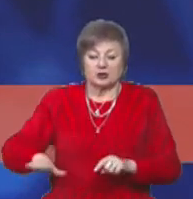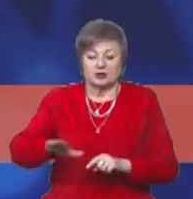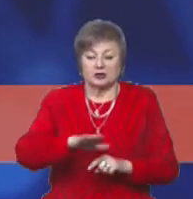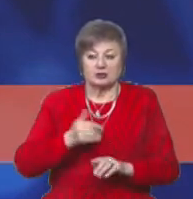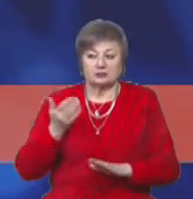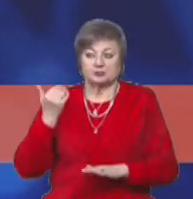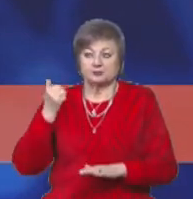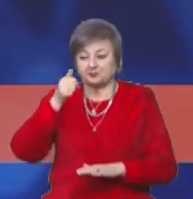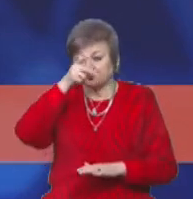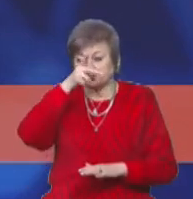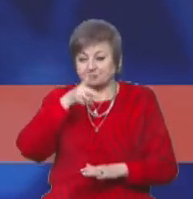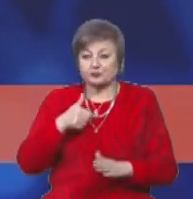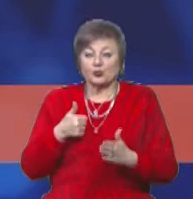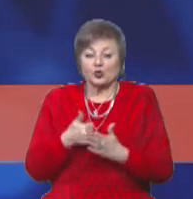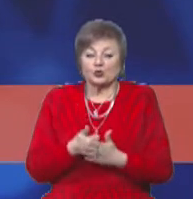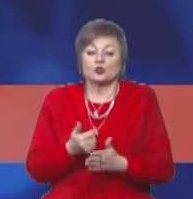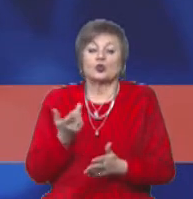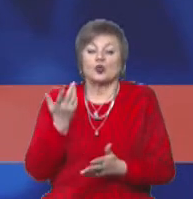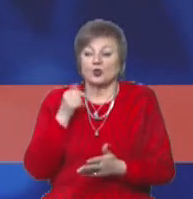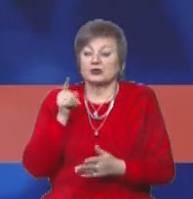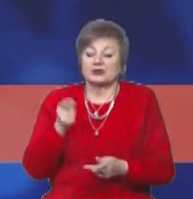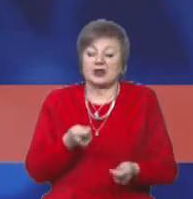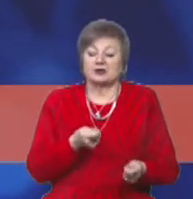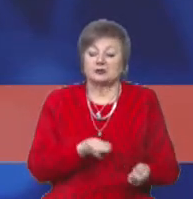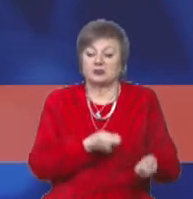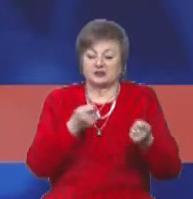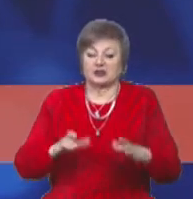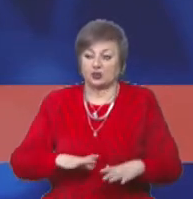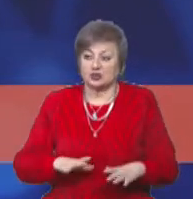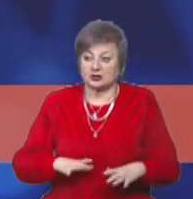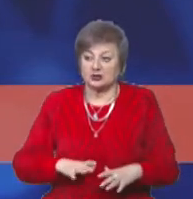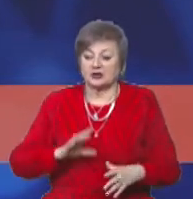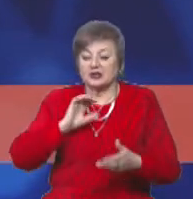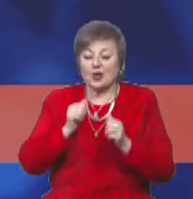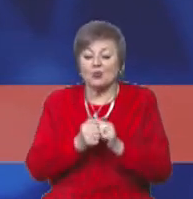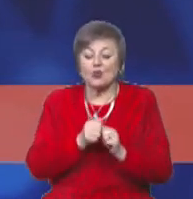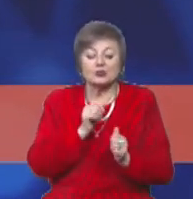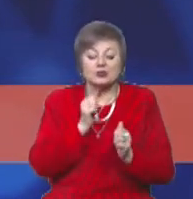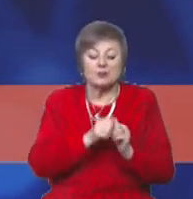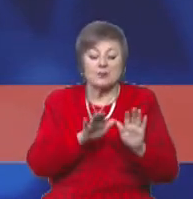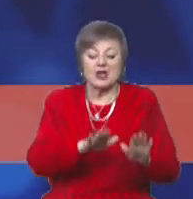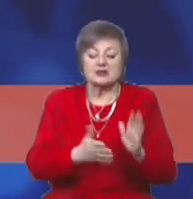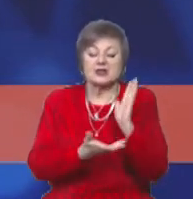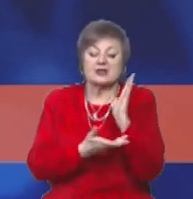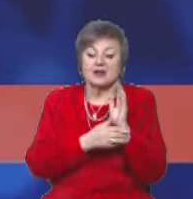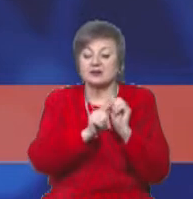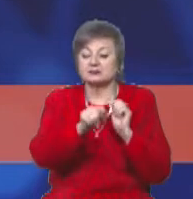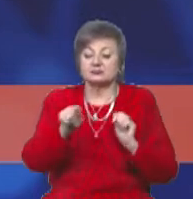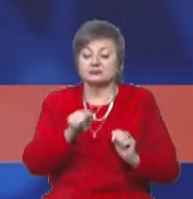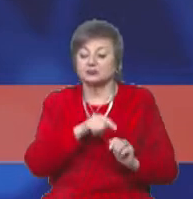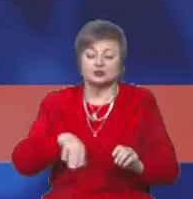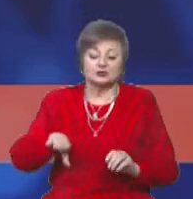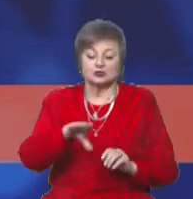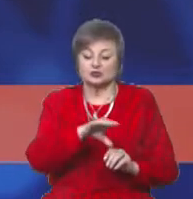буквально за несколько месяцев до того, как Марина туда начала заезжать. Я помню там каждый куст, каждое дерево, каждую